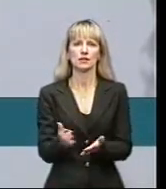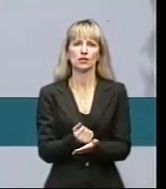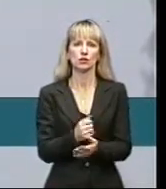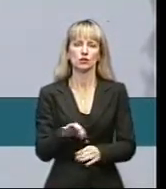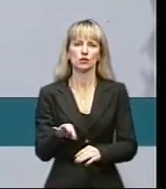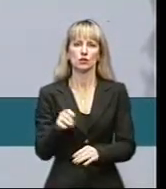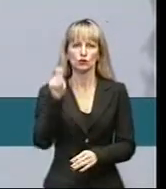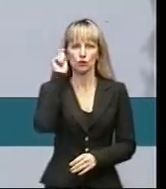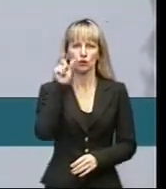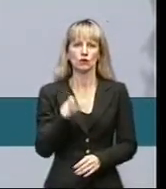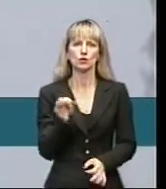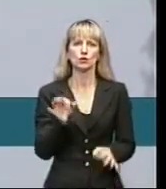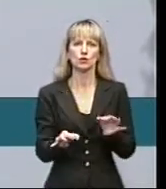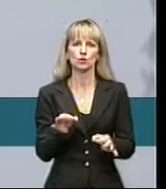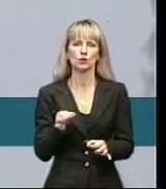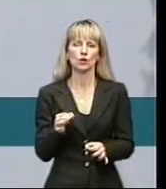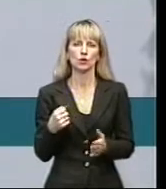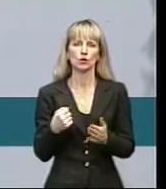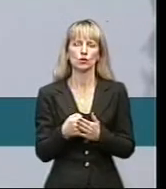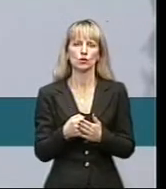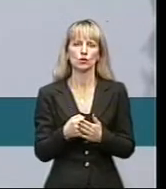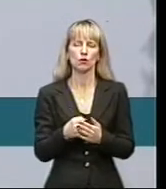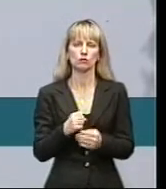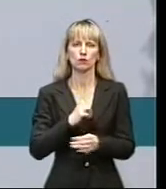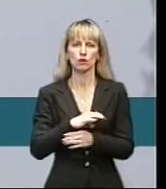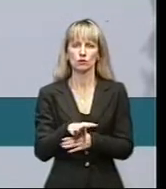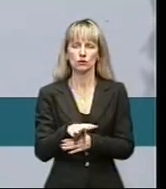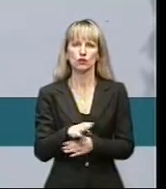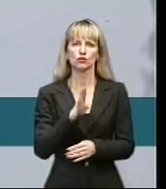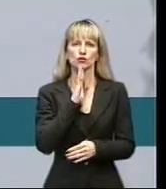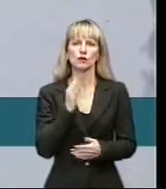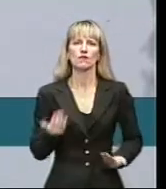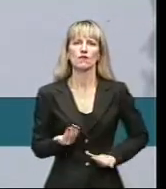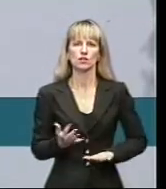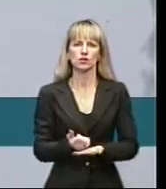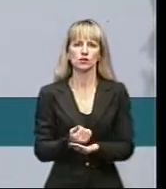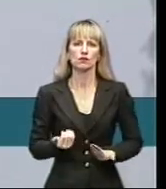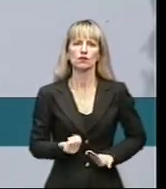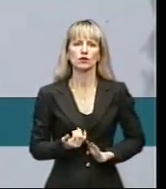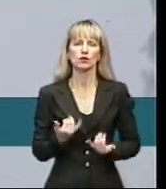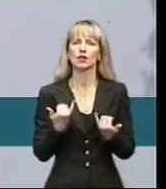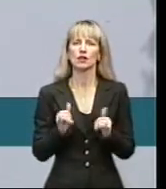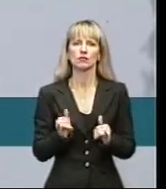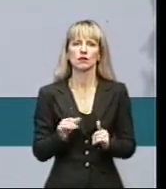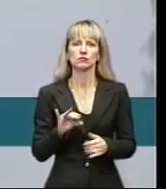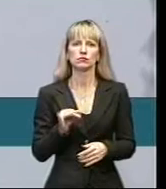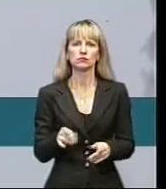Чоловіка засудили до розстрілу, жінка вижила, і вижила дуже дивним чином, і